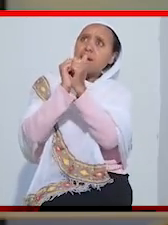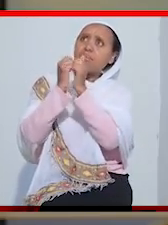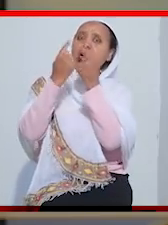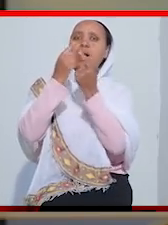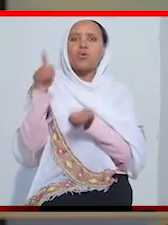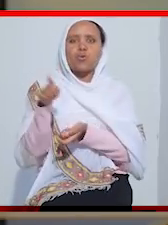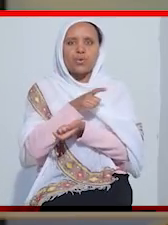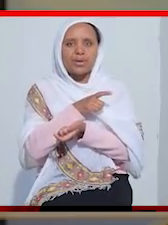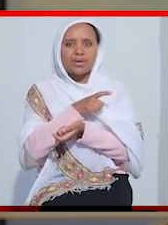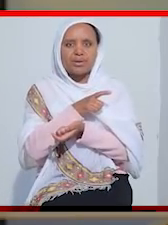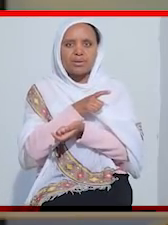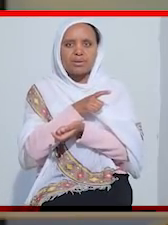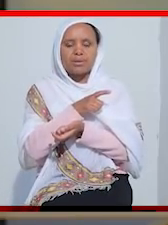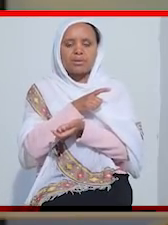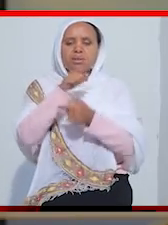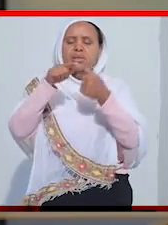ከእግዚአብሔር ጋር መነጋገር ከሆነ